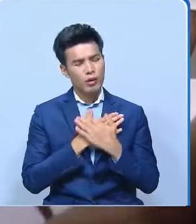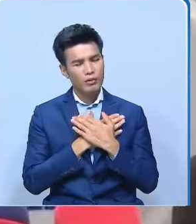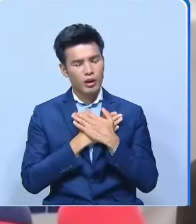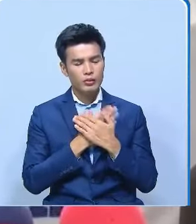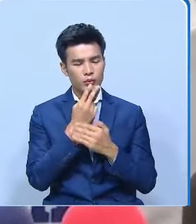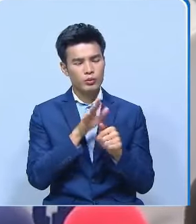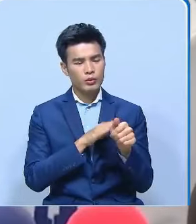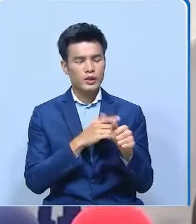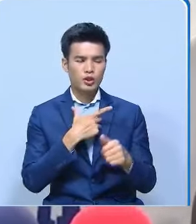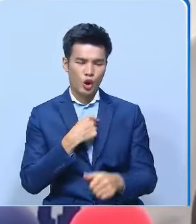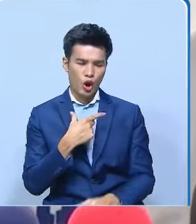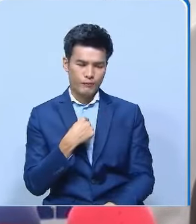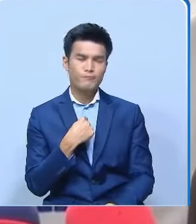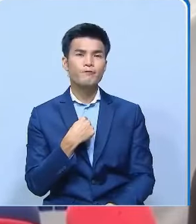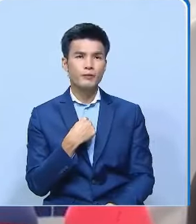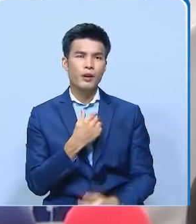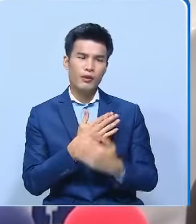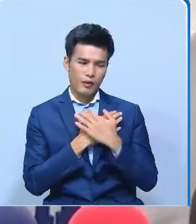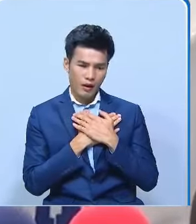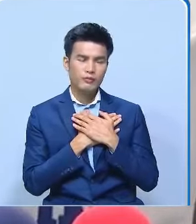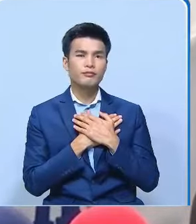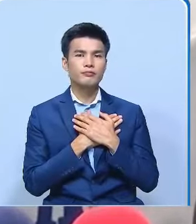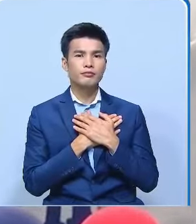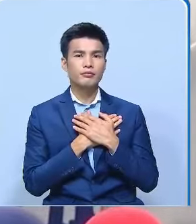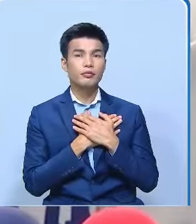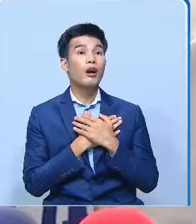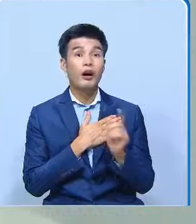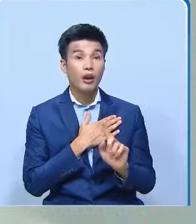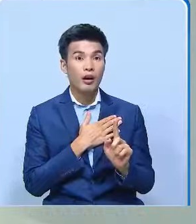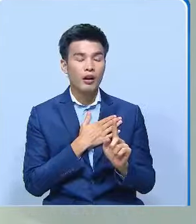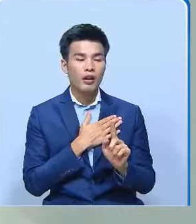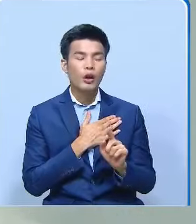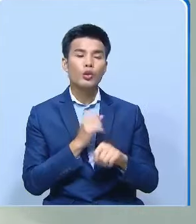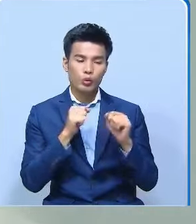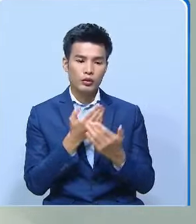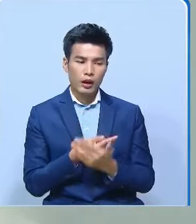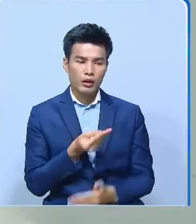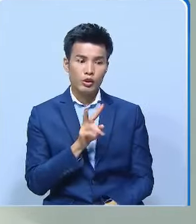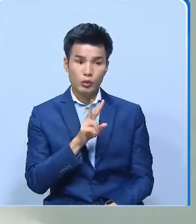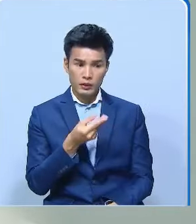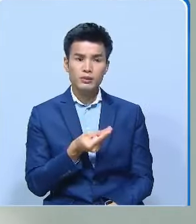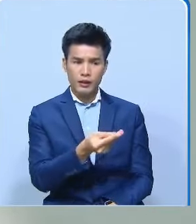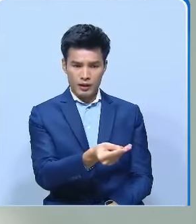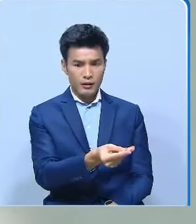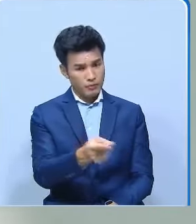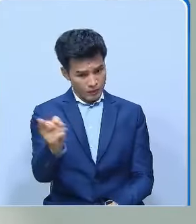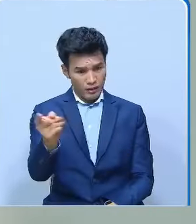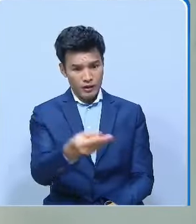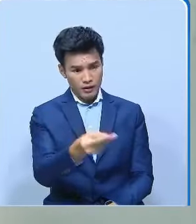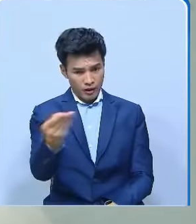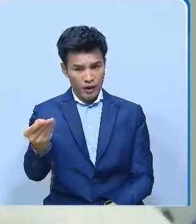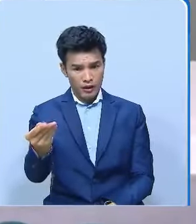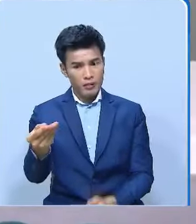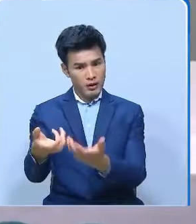ห็นใจ ชอบพอกันขึ้น ก็หลงรักสิคะกระทั่งแบบตกลงให้ยืมเงิน 20,000 บาทเป็นค่าไถ่ตัวเธอจาก